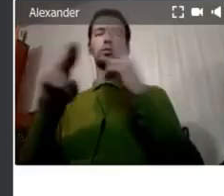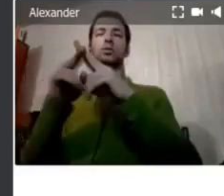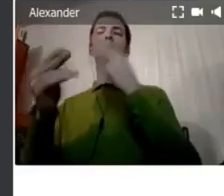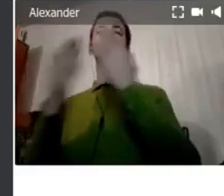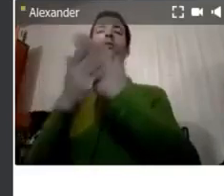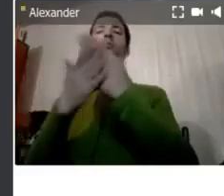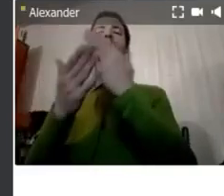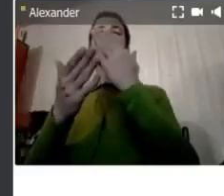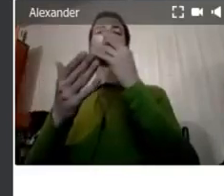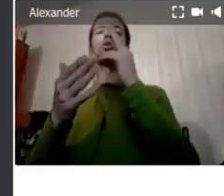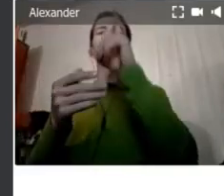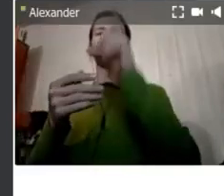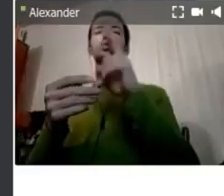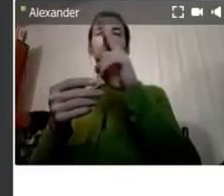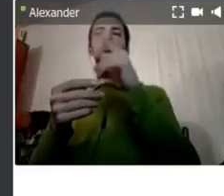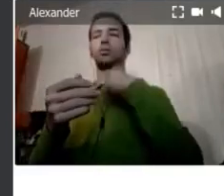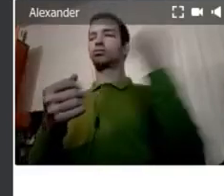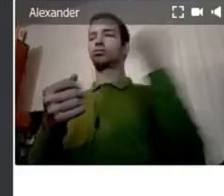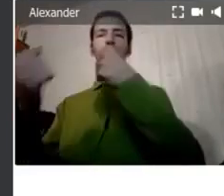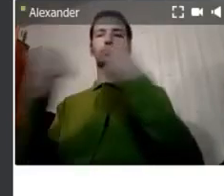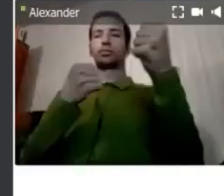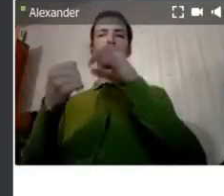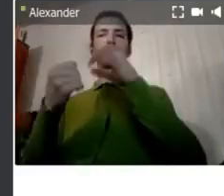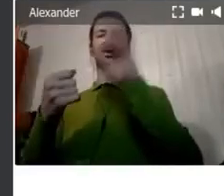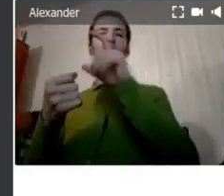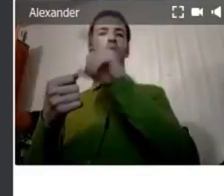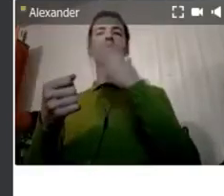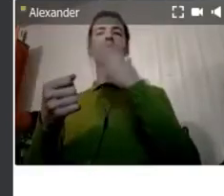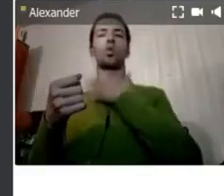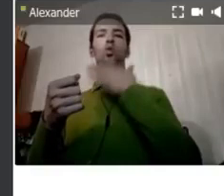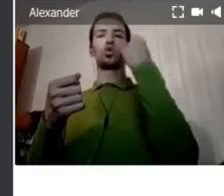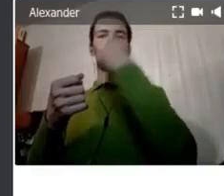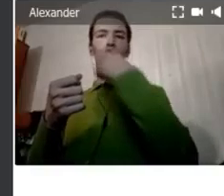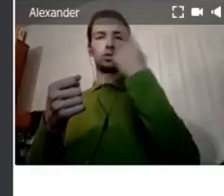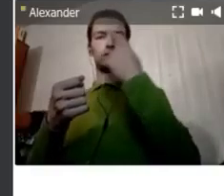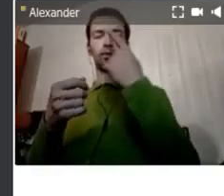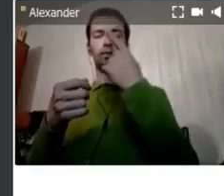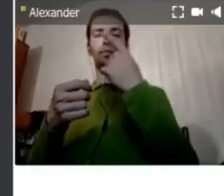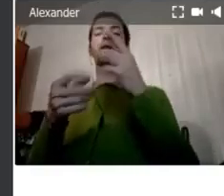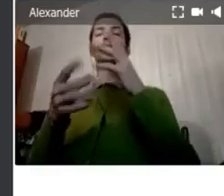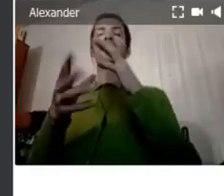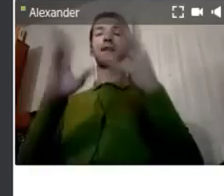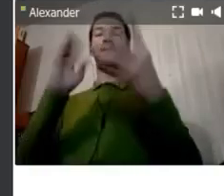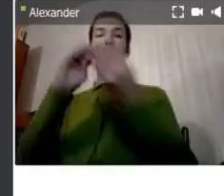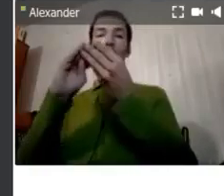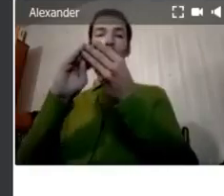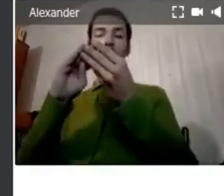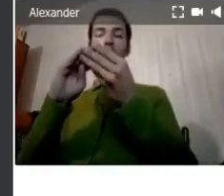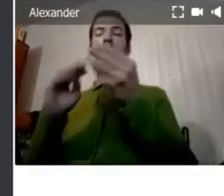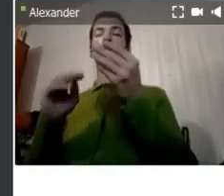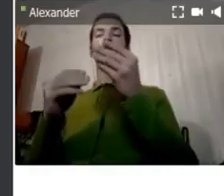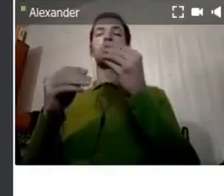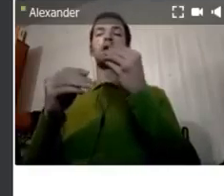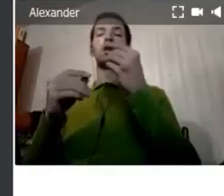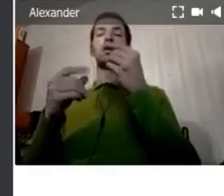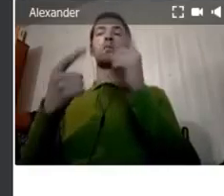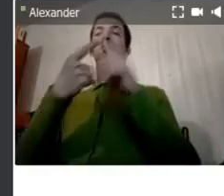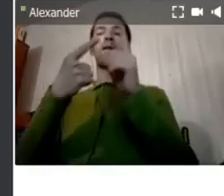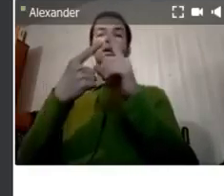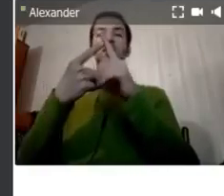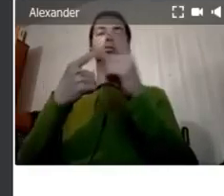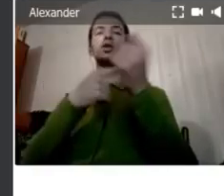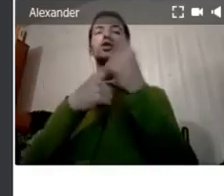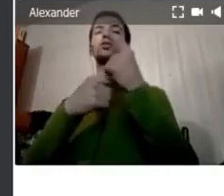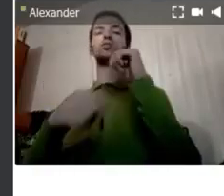человек и личных минимум 2. Лучше больше. Моя рекомендация – лучше больше. Идеальный расклад такой, я вам сейчас